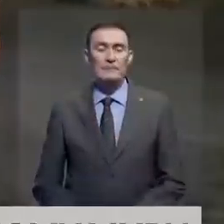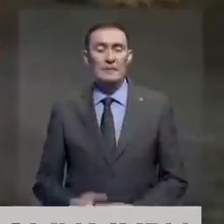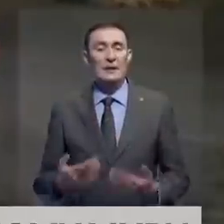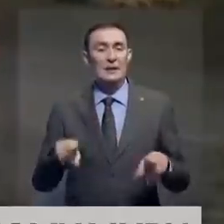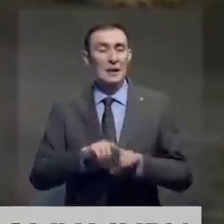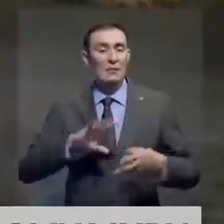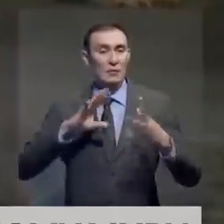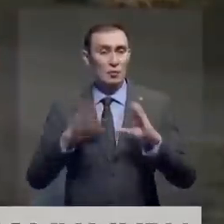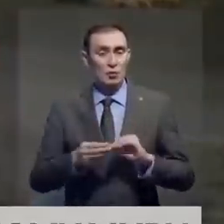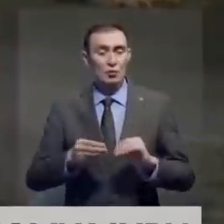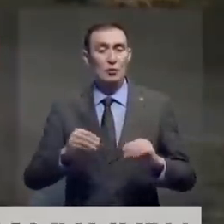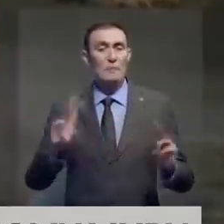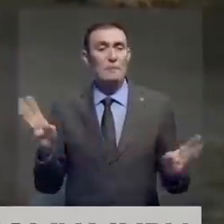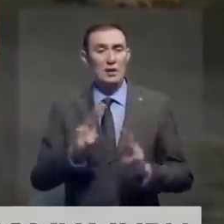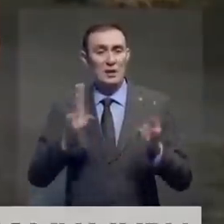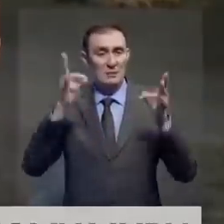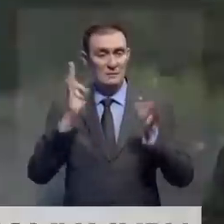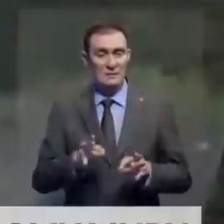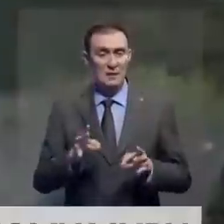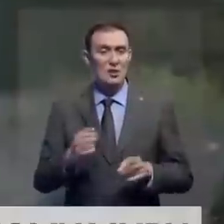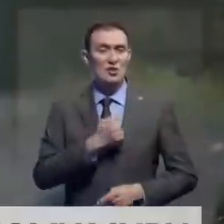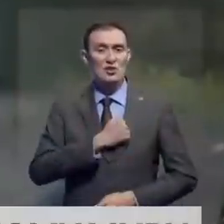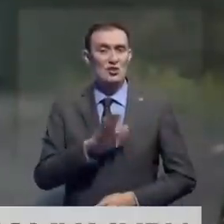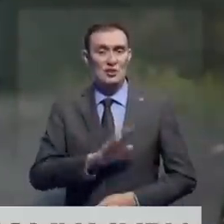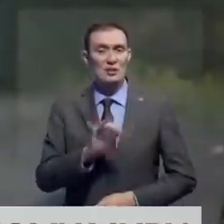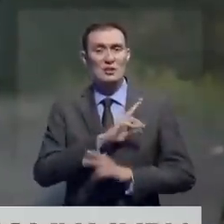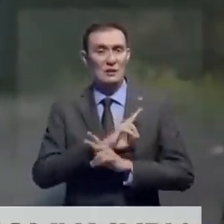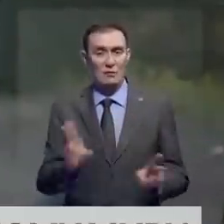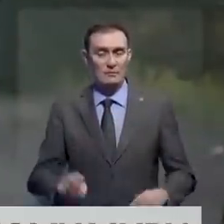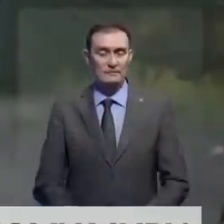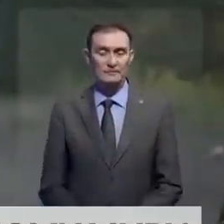получается что стихи не сидит никого Вероника